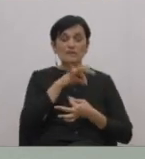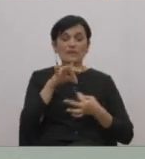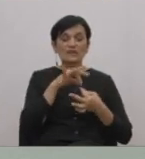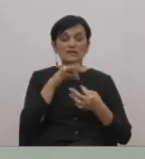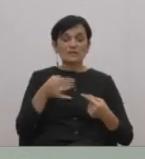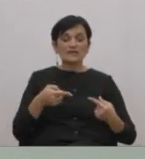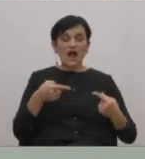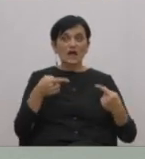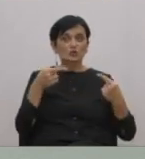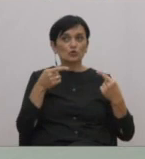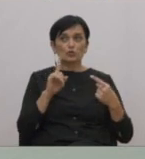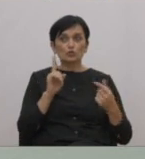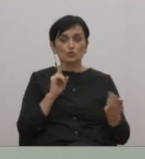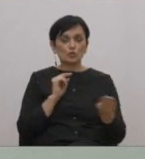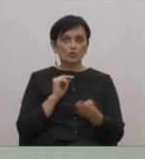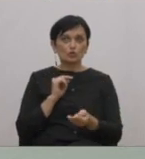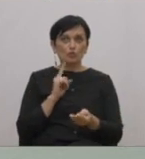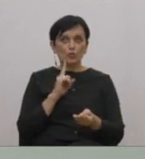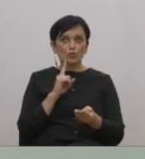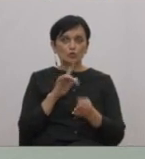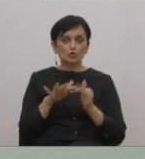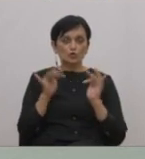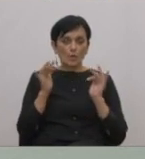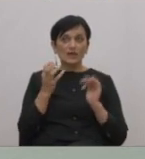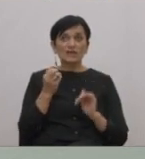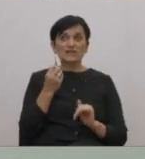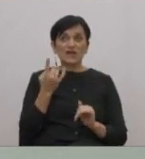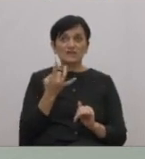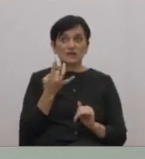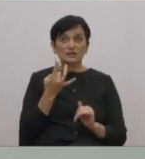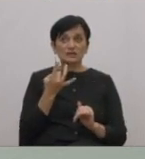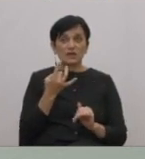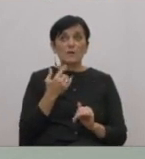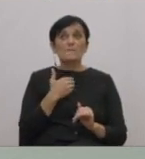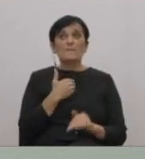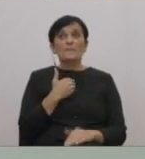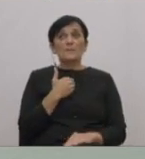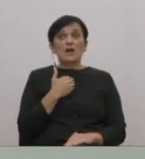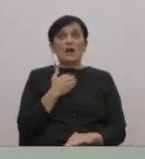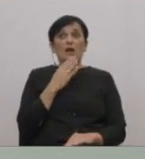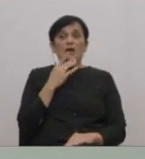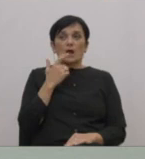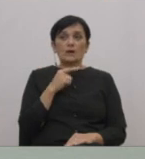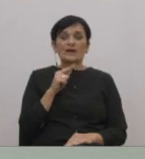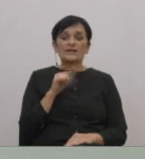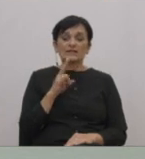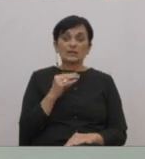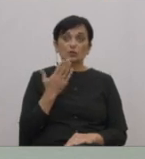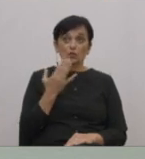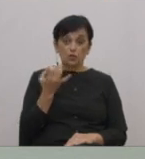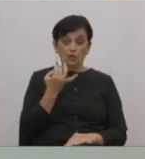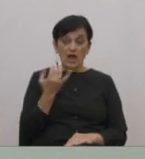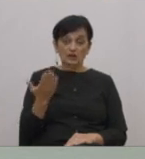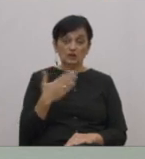bulubă, mușe moga, stomaze. Kider, tchel, mei, habaton tina, tu ga interesat, ce-mi